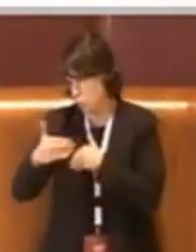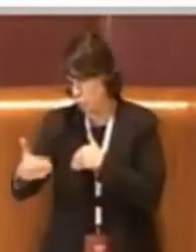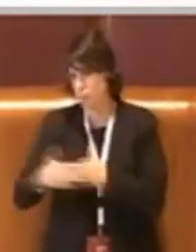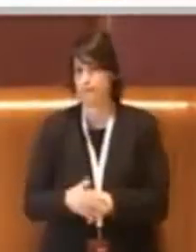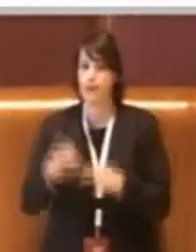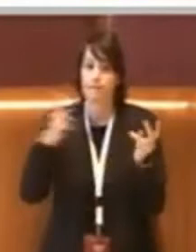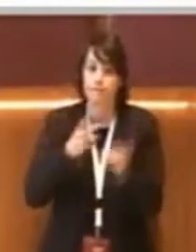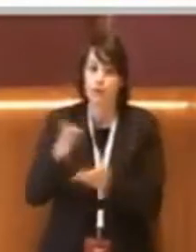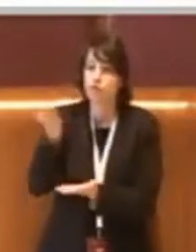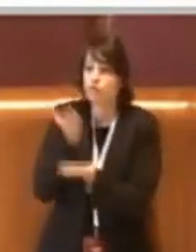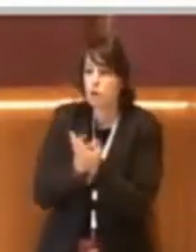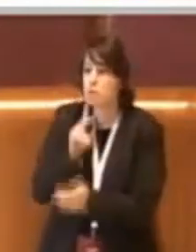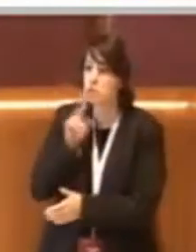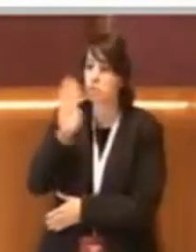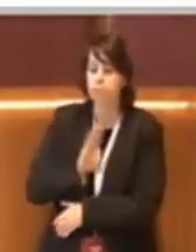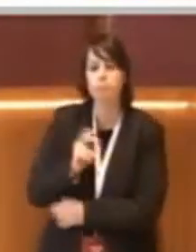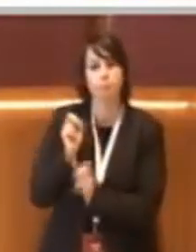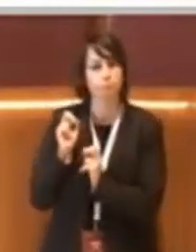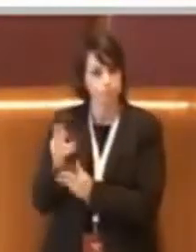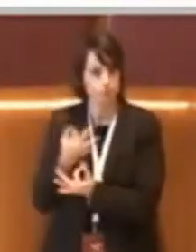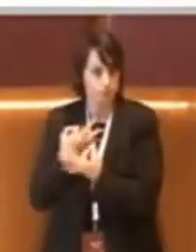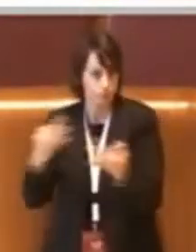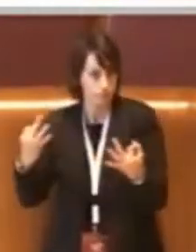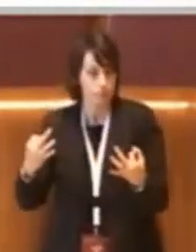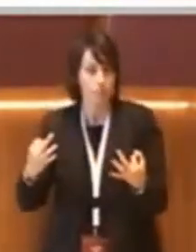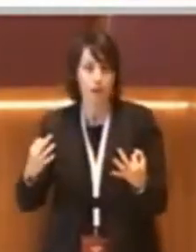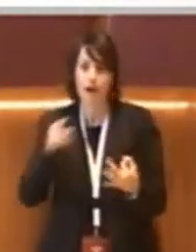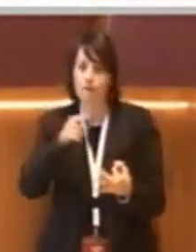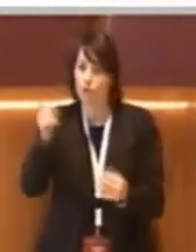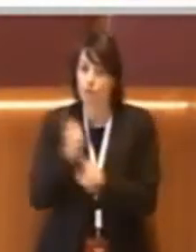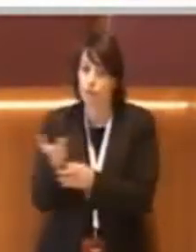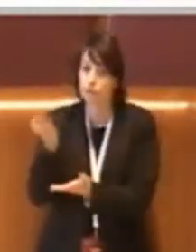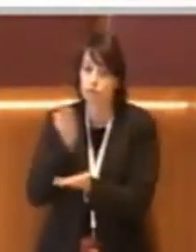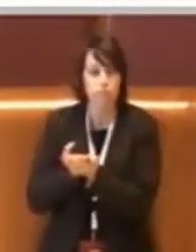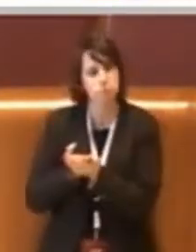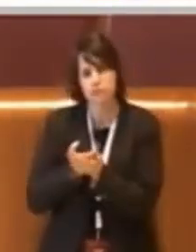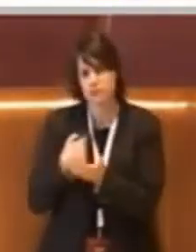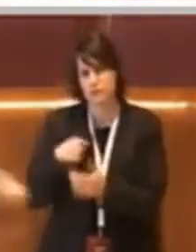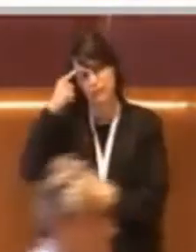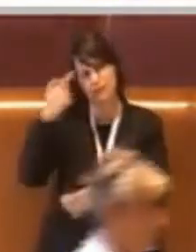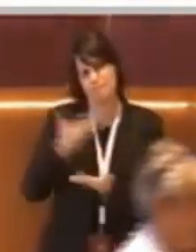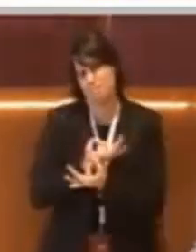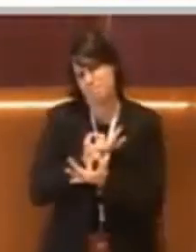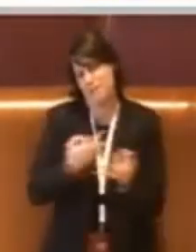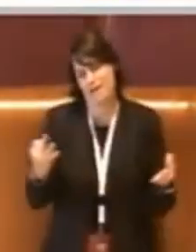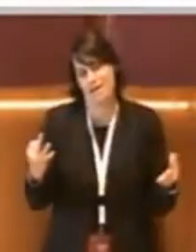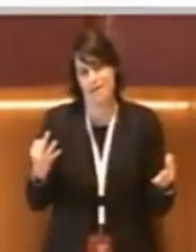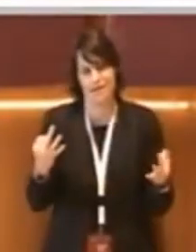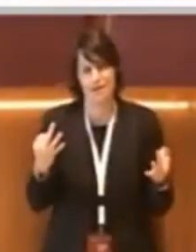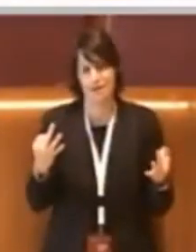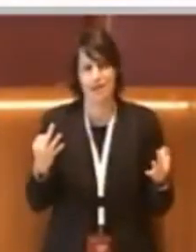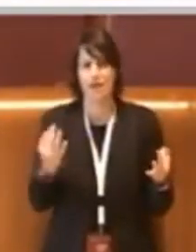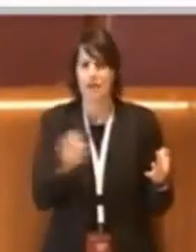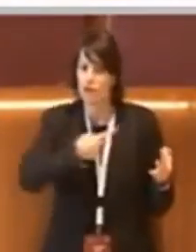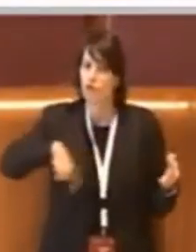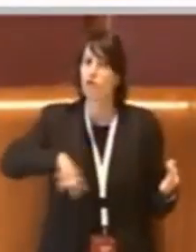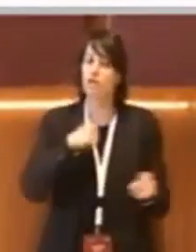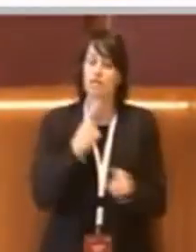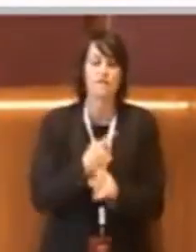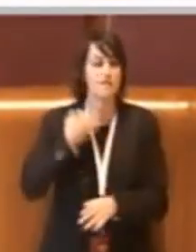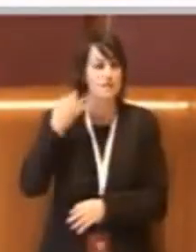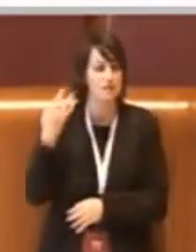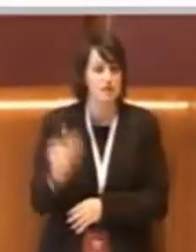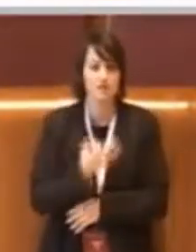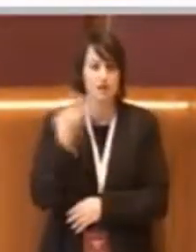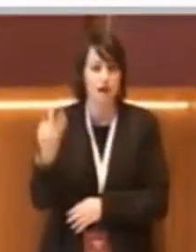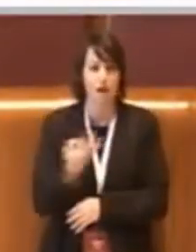è che dovete suggerirlo voi, lo sappiamo benissimo che dobbiamo sempre mettere